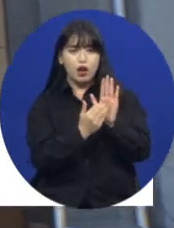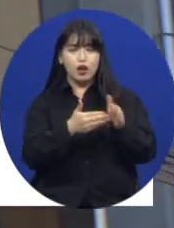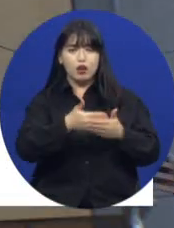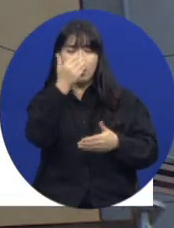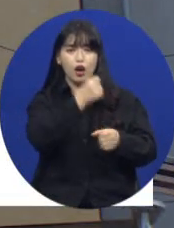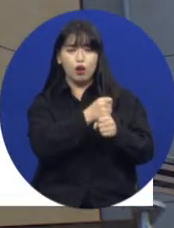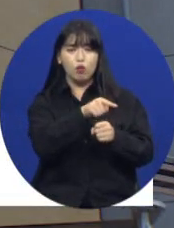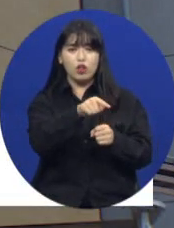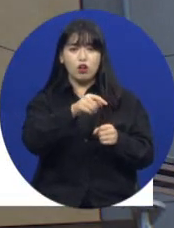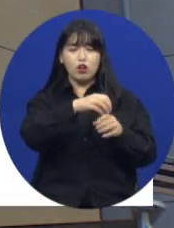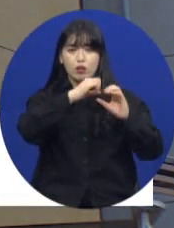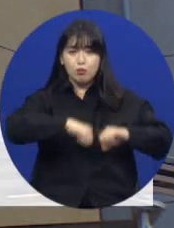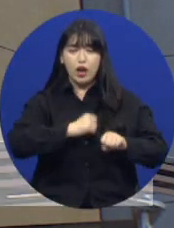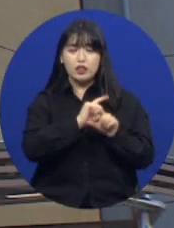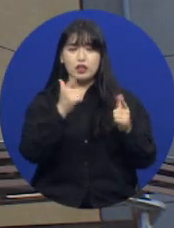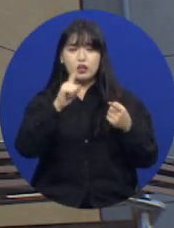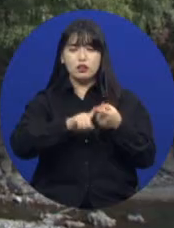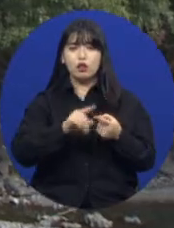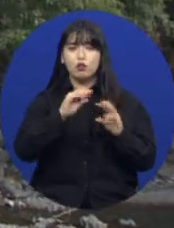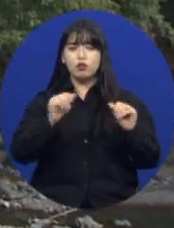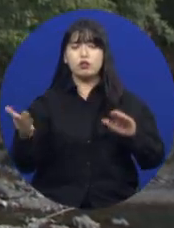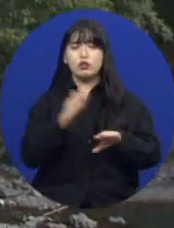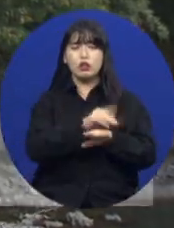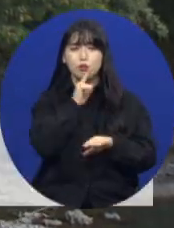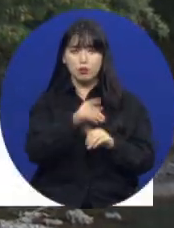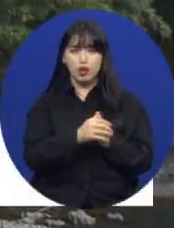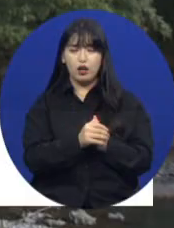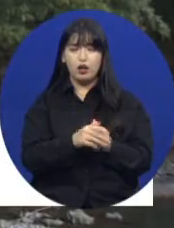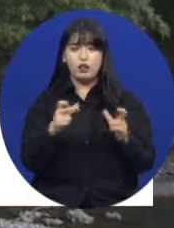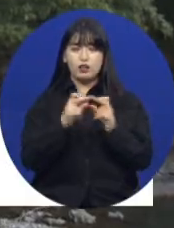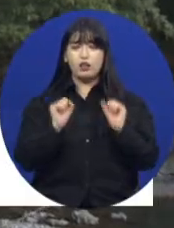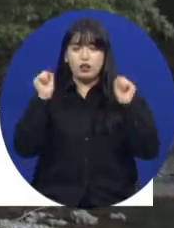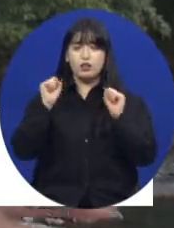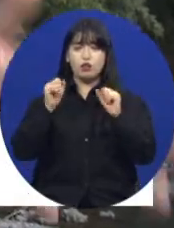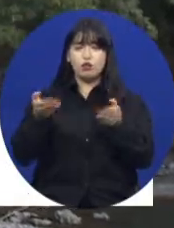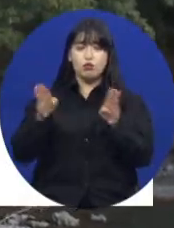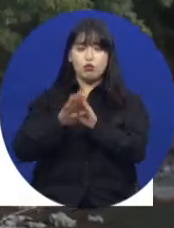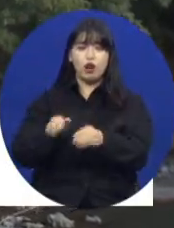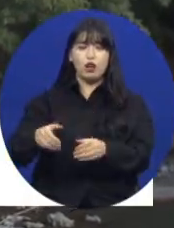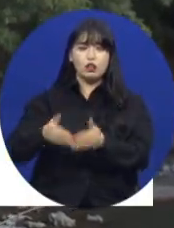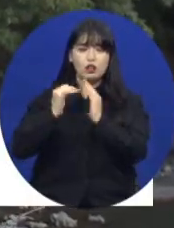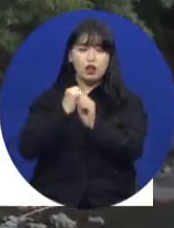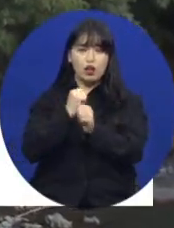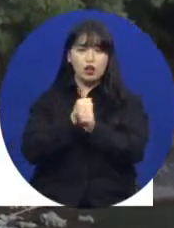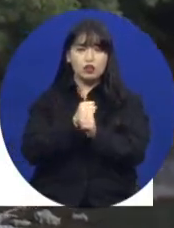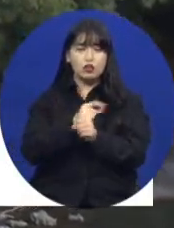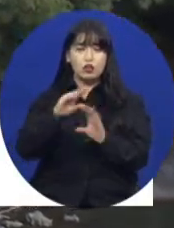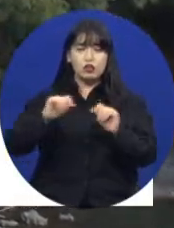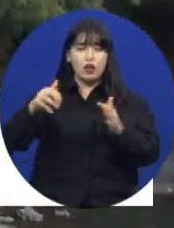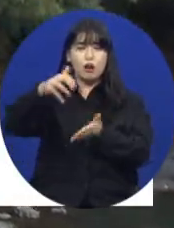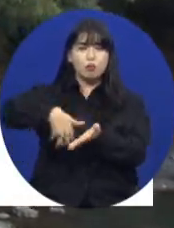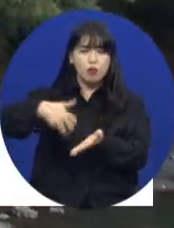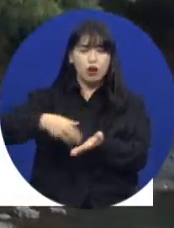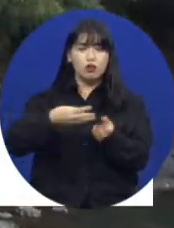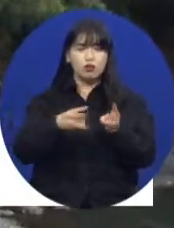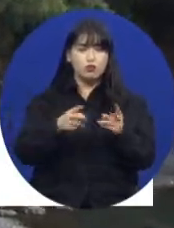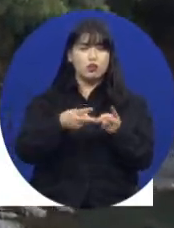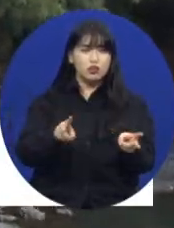철거하지 않은 채 토사를 메웠다는 겁니다. 지금 장애인 체육관 지으면서 터파기 2층, 3층이야,